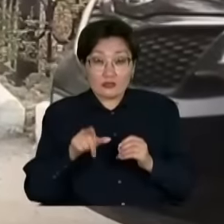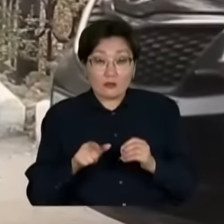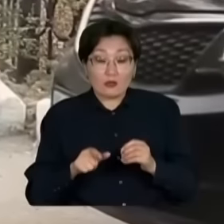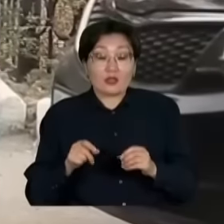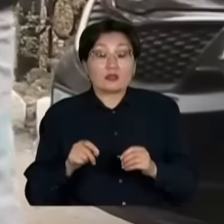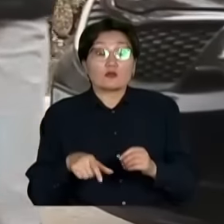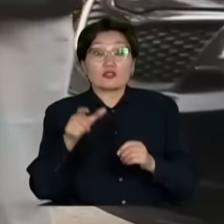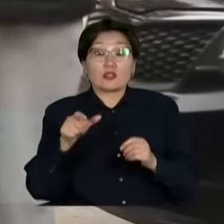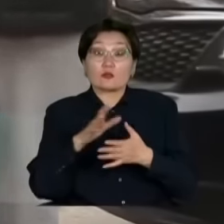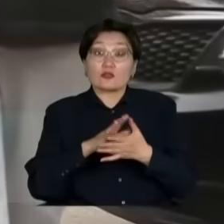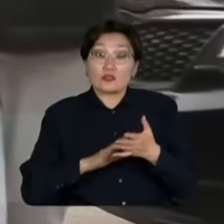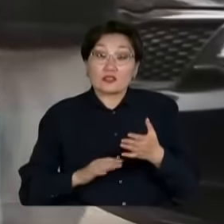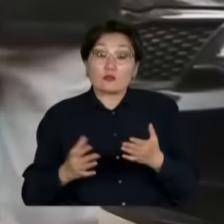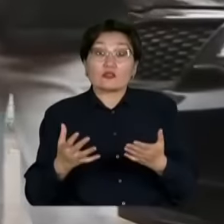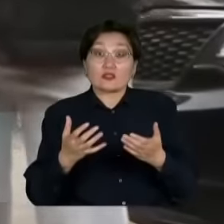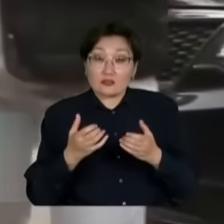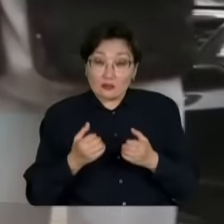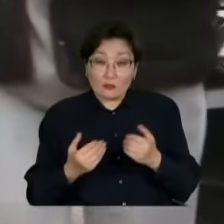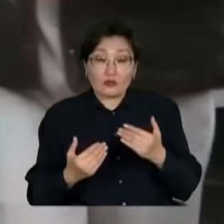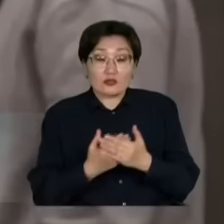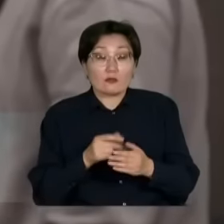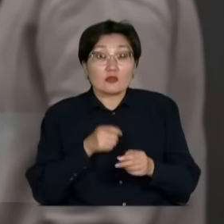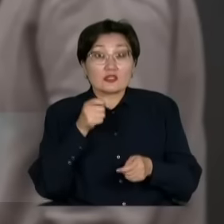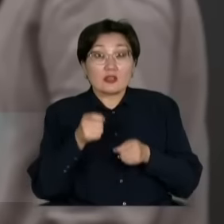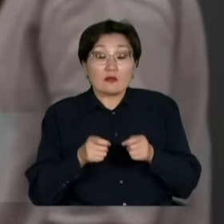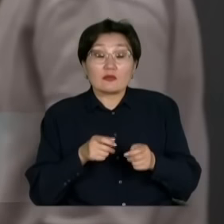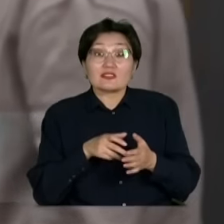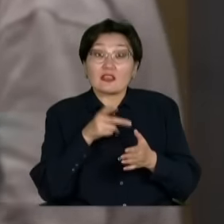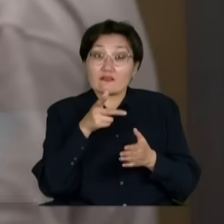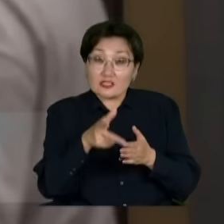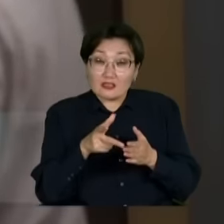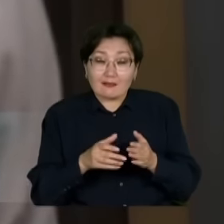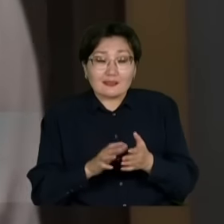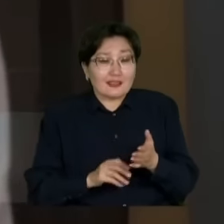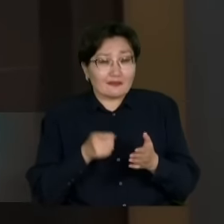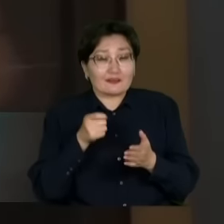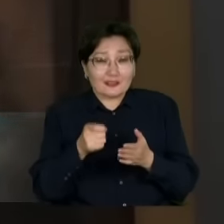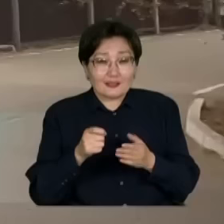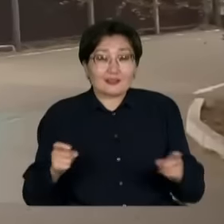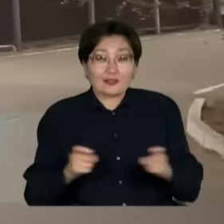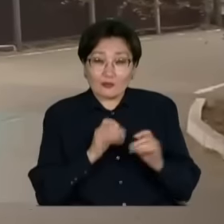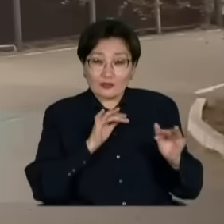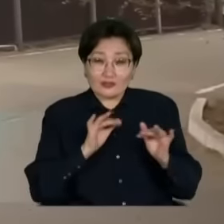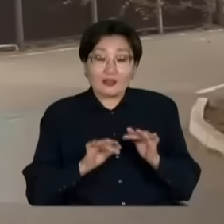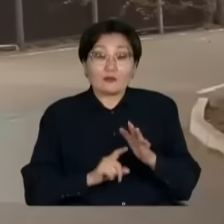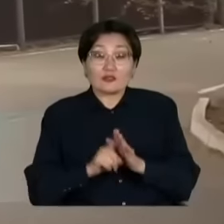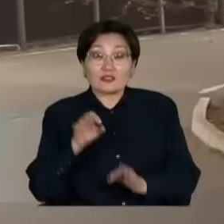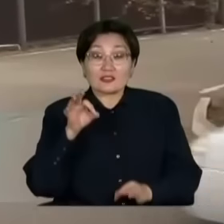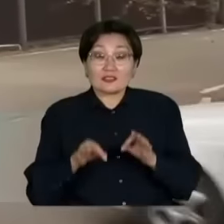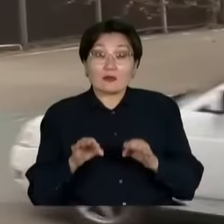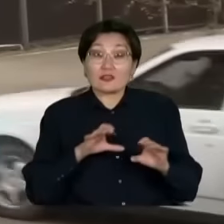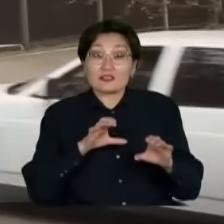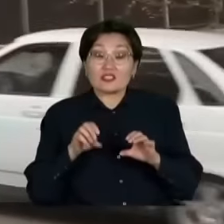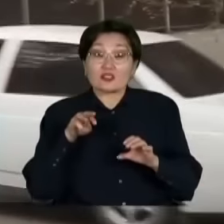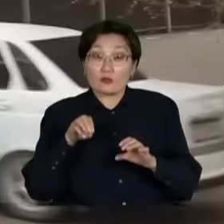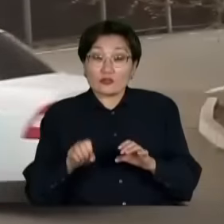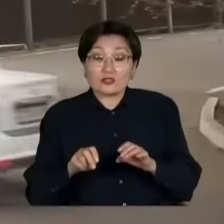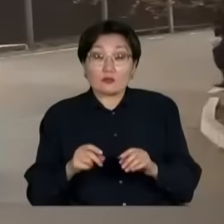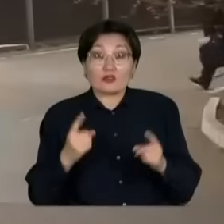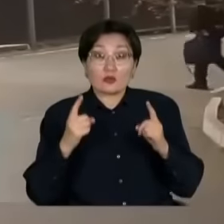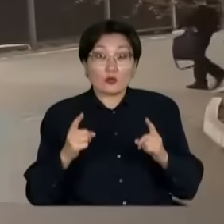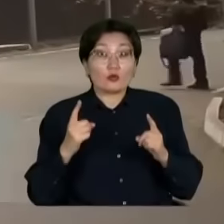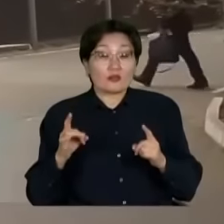потерпевших продолжают поступать новые заявления по скандально делу в полиции начато досудебное расследование по статье мошенничества в особо